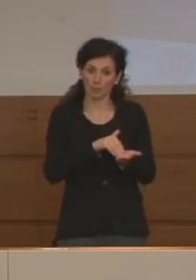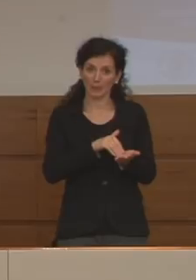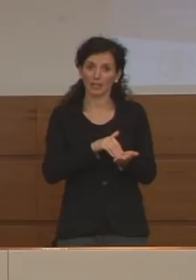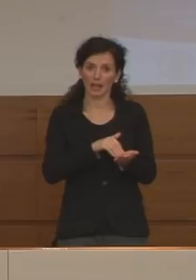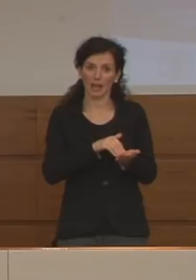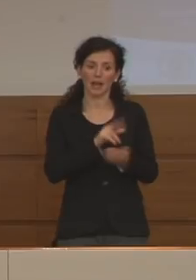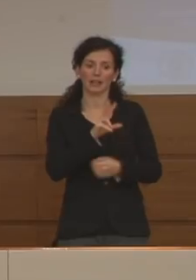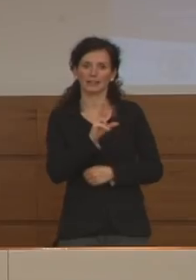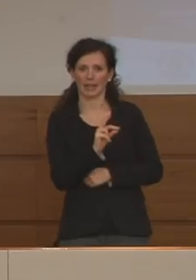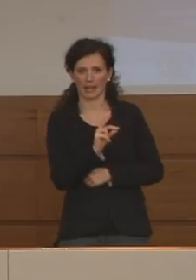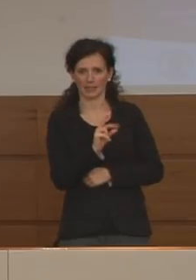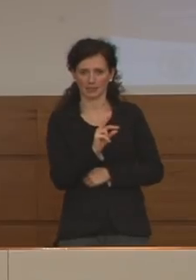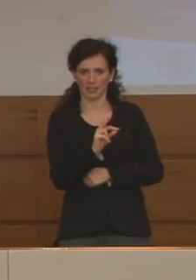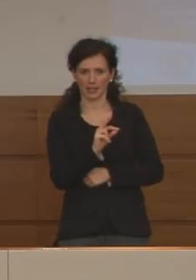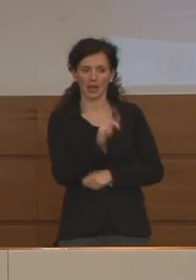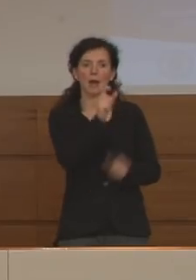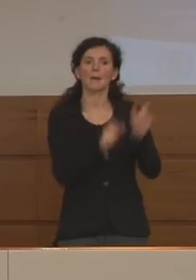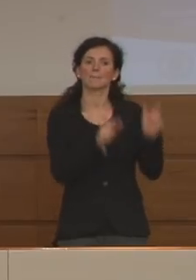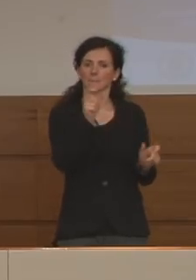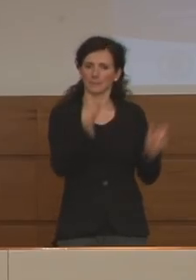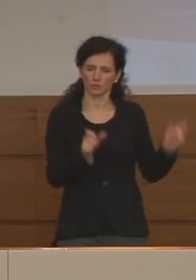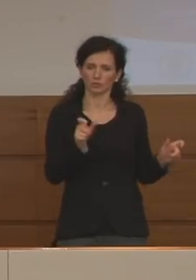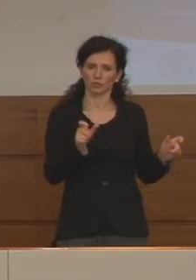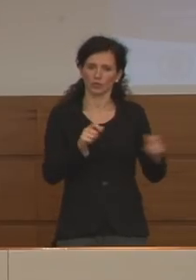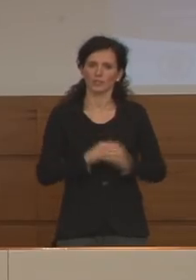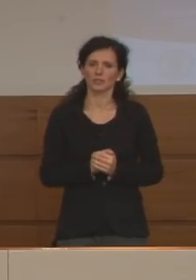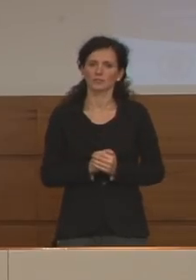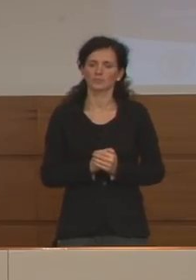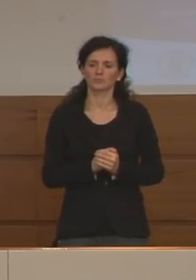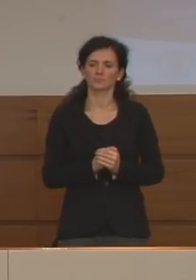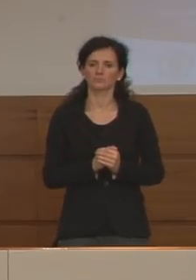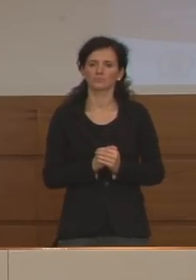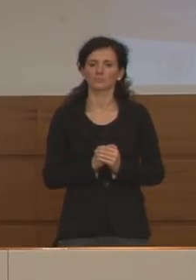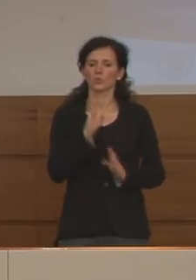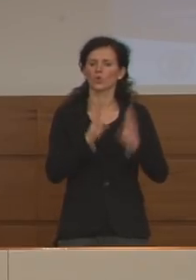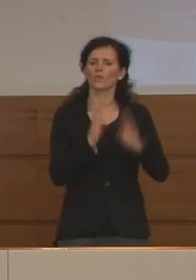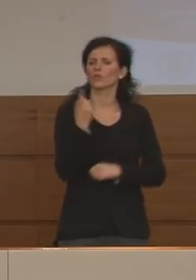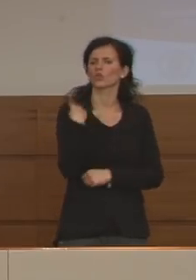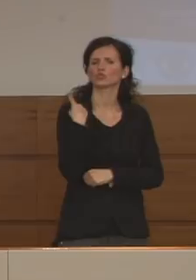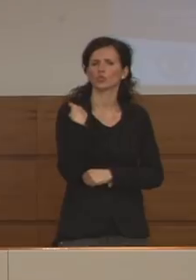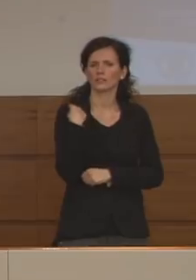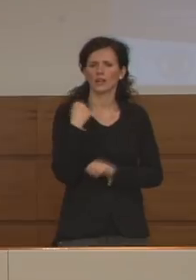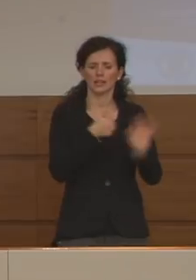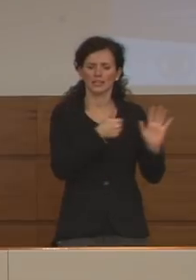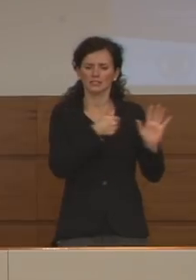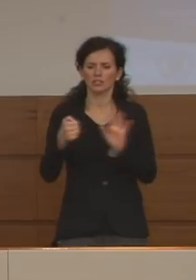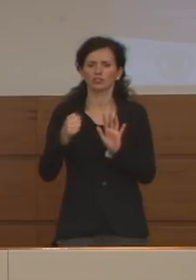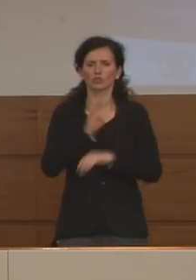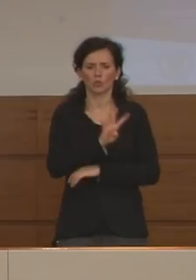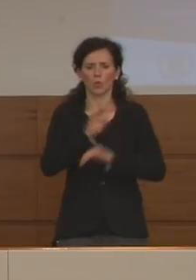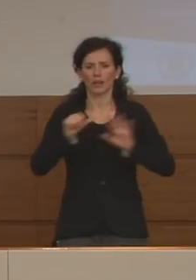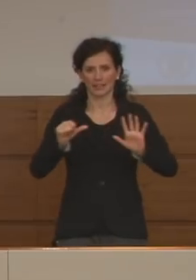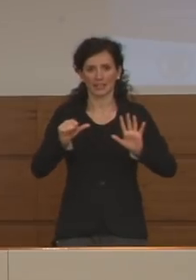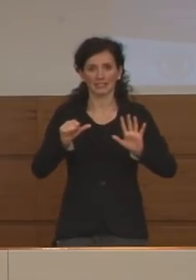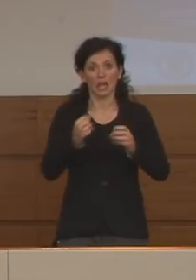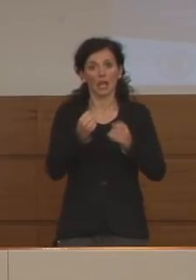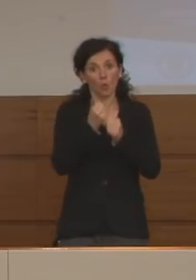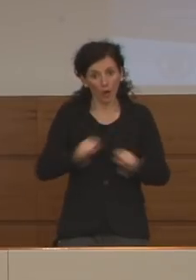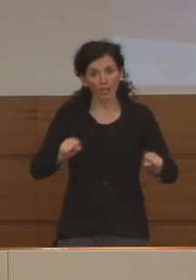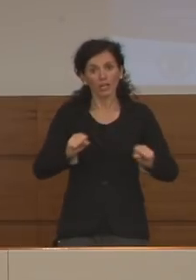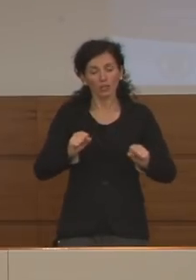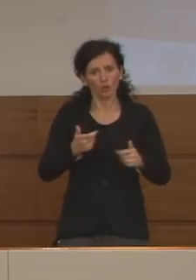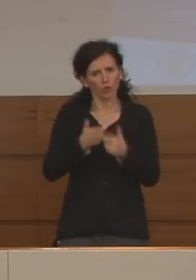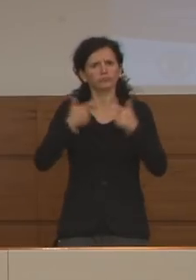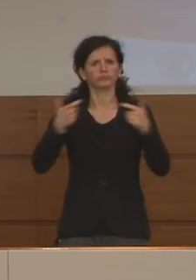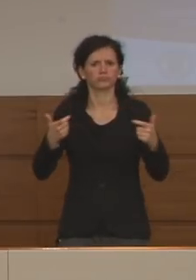30 persone rispetto a ieri sono 646 le persone guarite in più